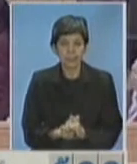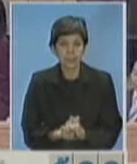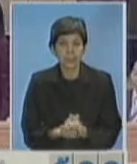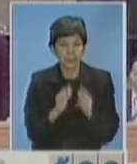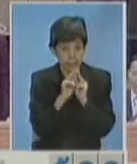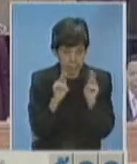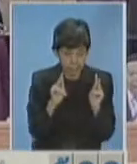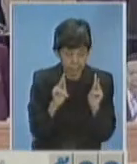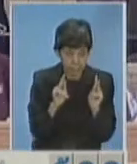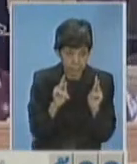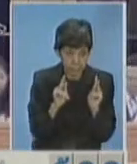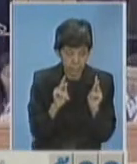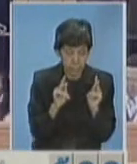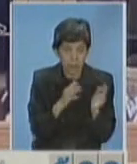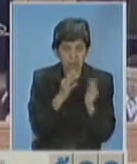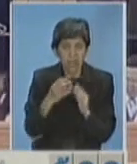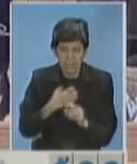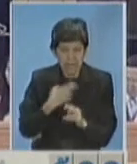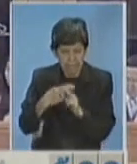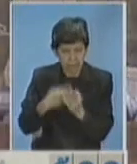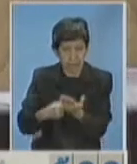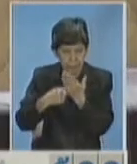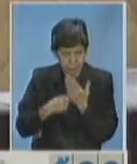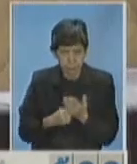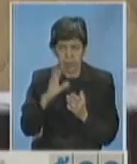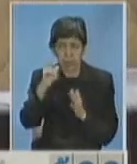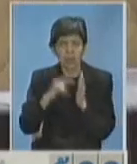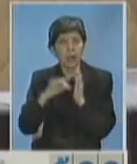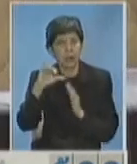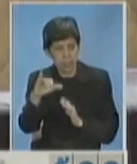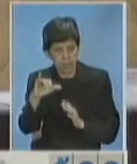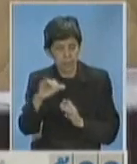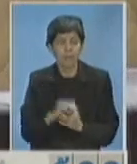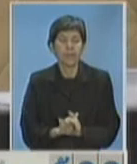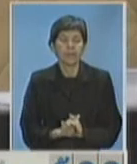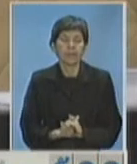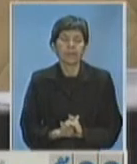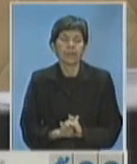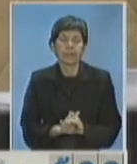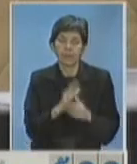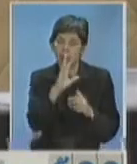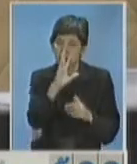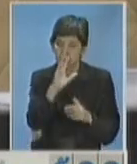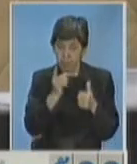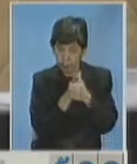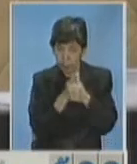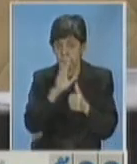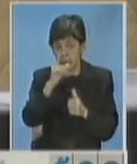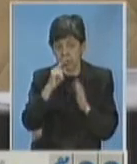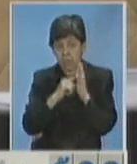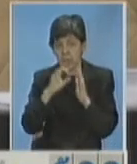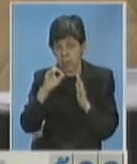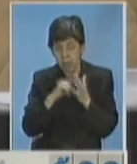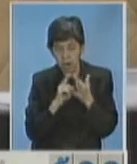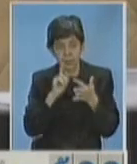ล้วก็ขอให้ส่งชื่อเข้ามาท่านชัยชิดชอบก่อนนะครับจะเป็นท่านชาดาแล้วก็มาท่านกน